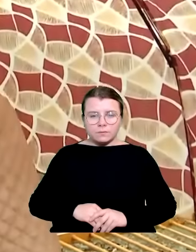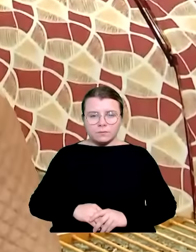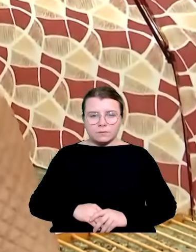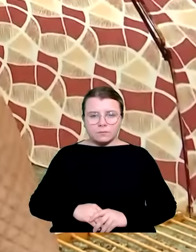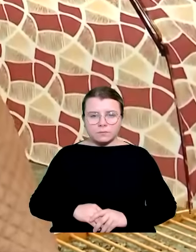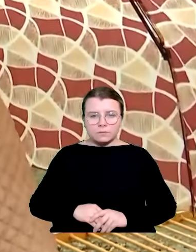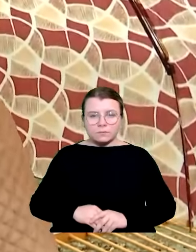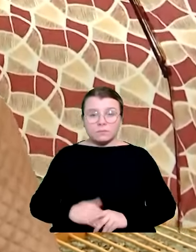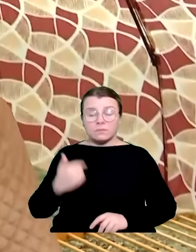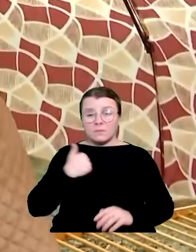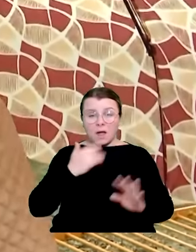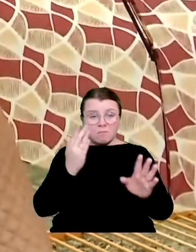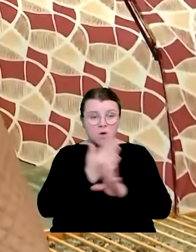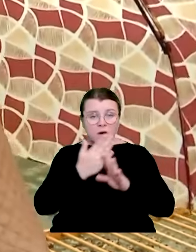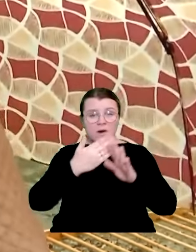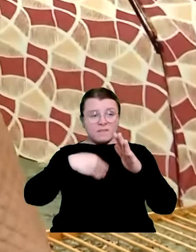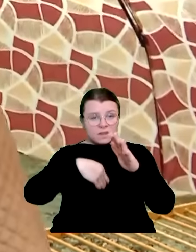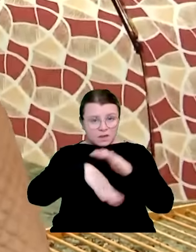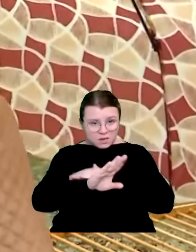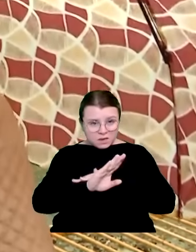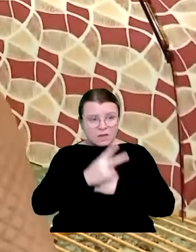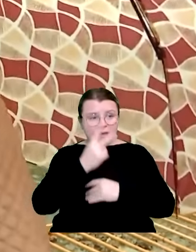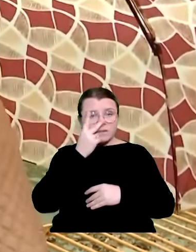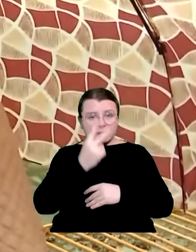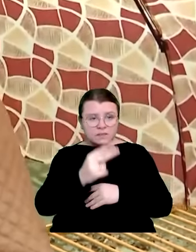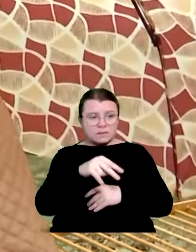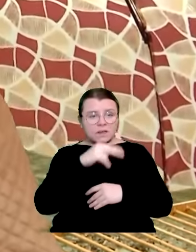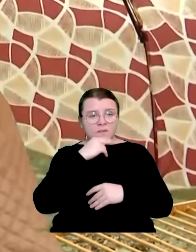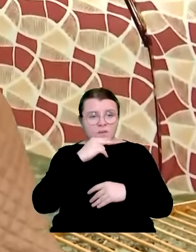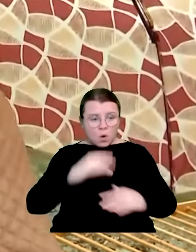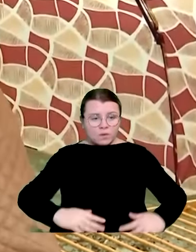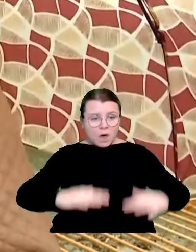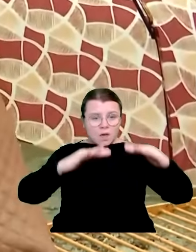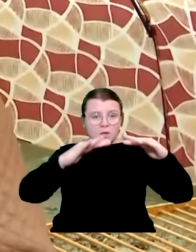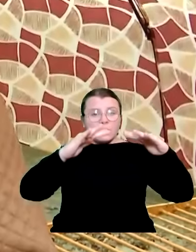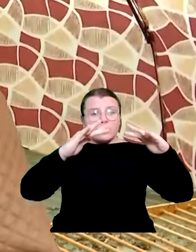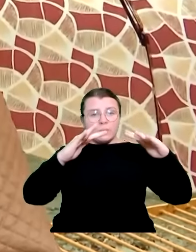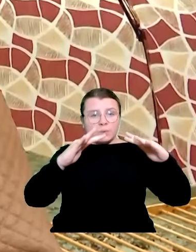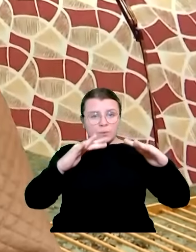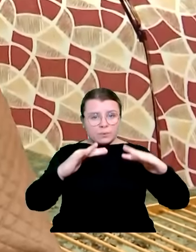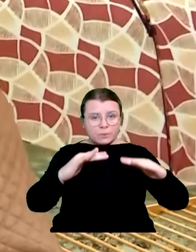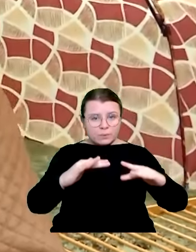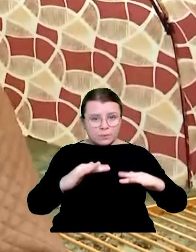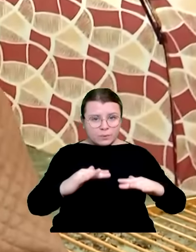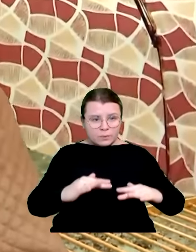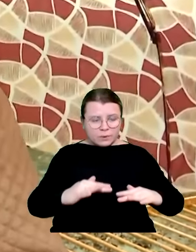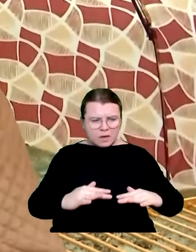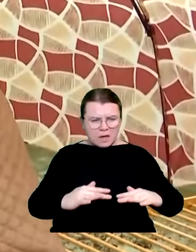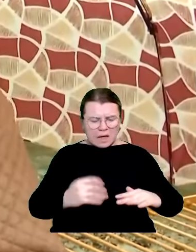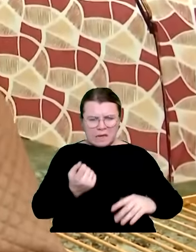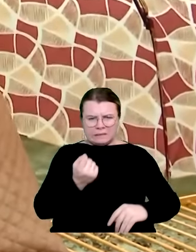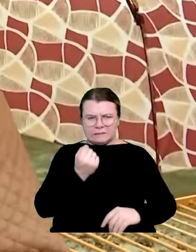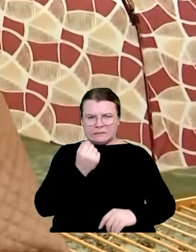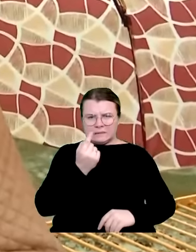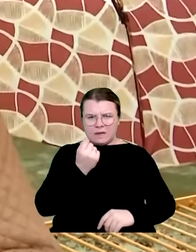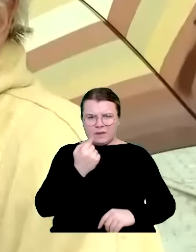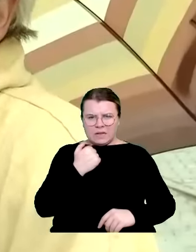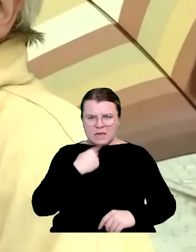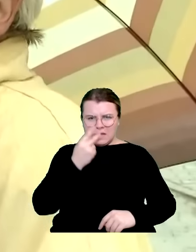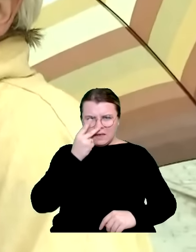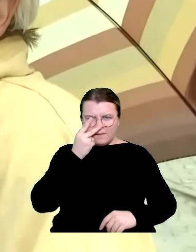Wyszłam na podwórko, woda schodzi już po tej ogromnej takiej powodzi, a po chwili widzę ogromne